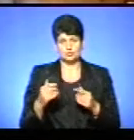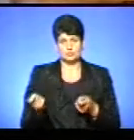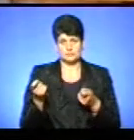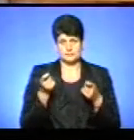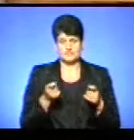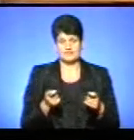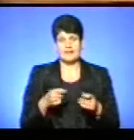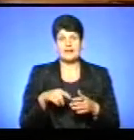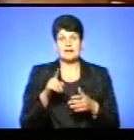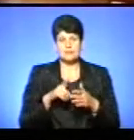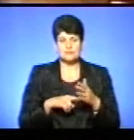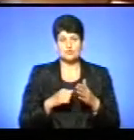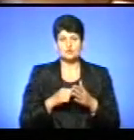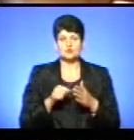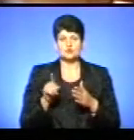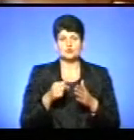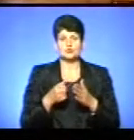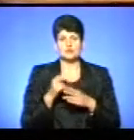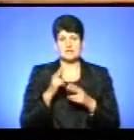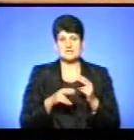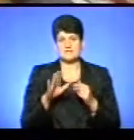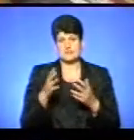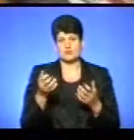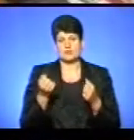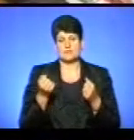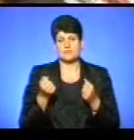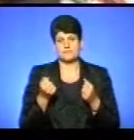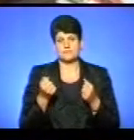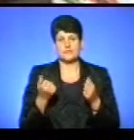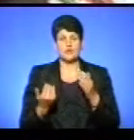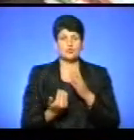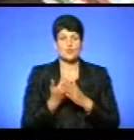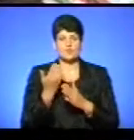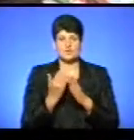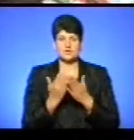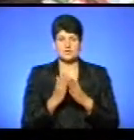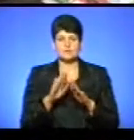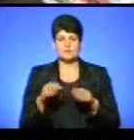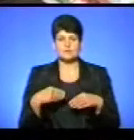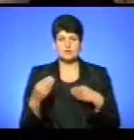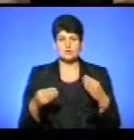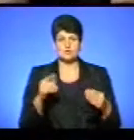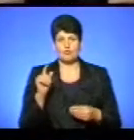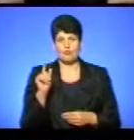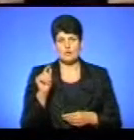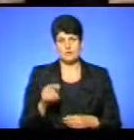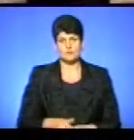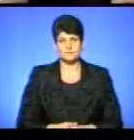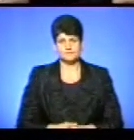бібліотеці. Надіємося, що до кінця вересня ми їх отримаємо. Нові книжки учням роздадуть у понеділок.